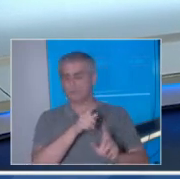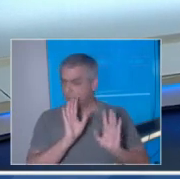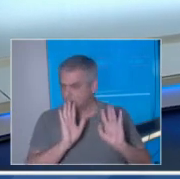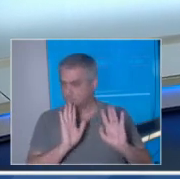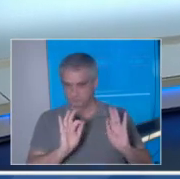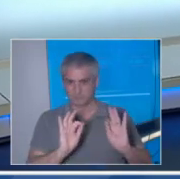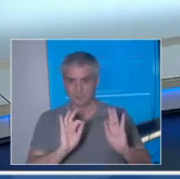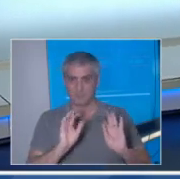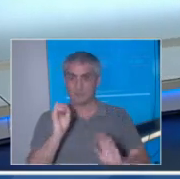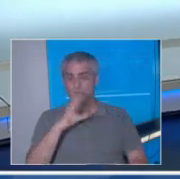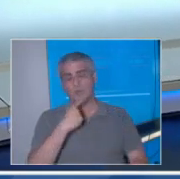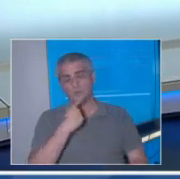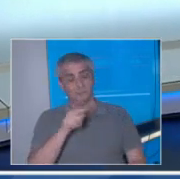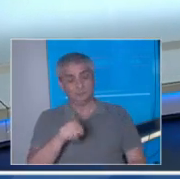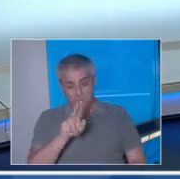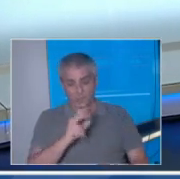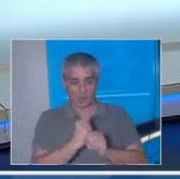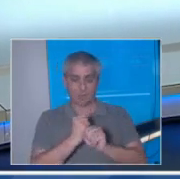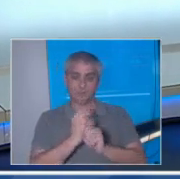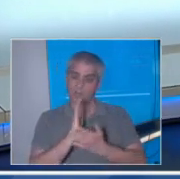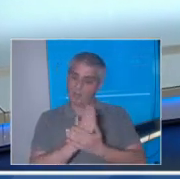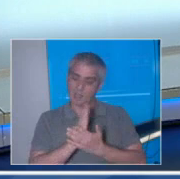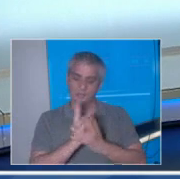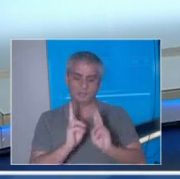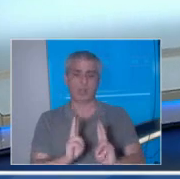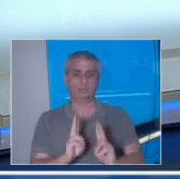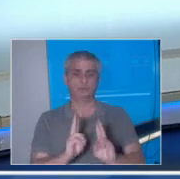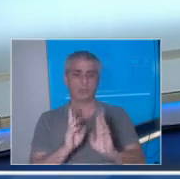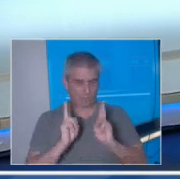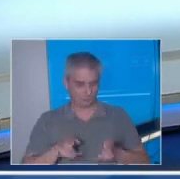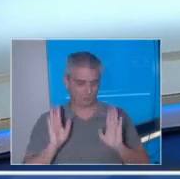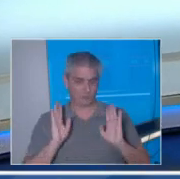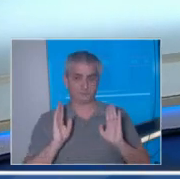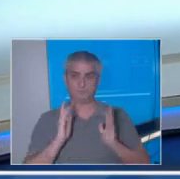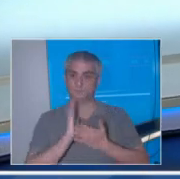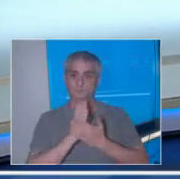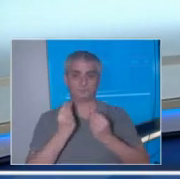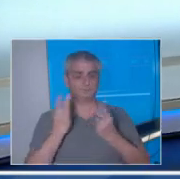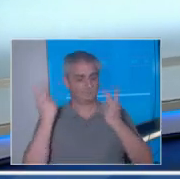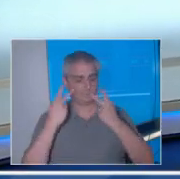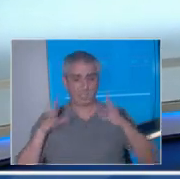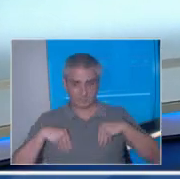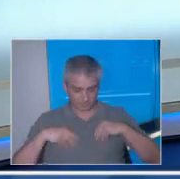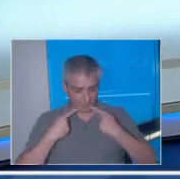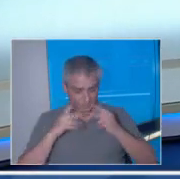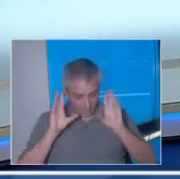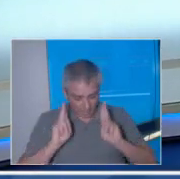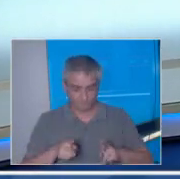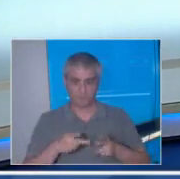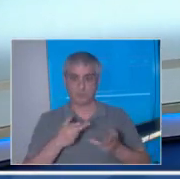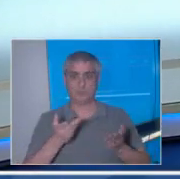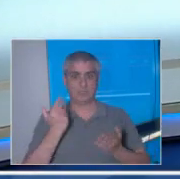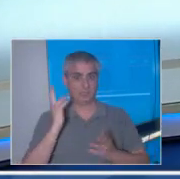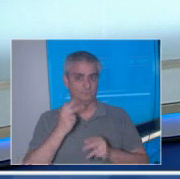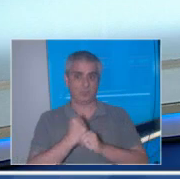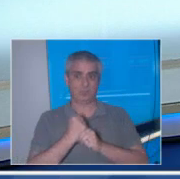בסדר, אבל באו אליך, אמרו לך, את זה אתה יכול לעשות, להחליט, לעצור. זה אפשר. ולהביא את הדברים בהסכמה. להידבר אפשר. זה